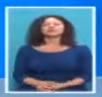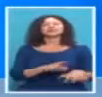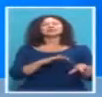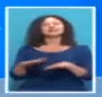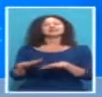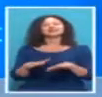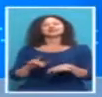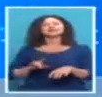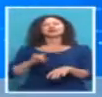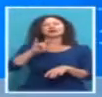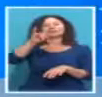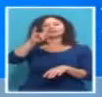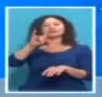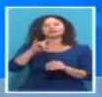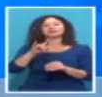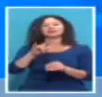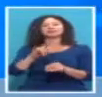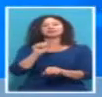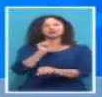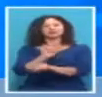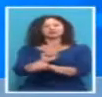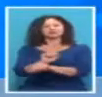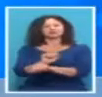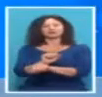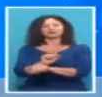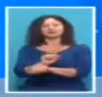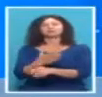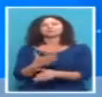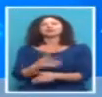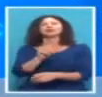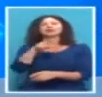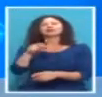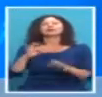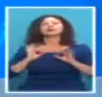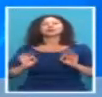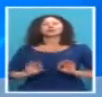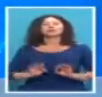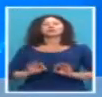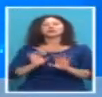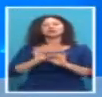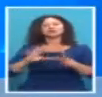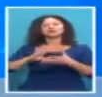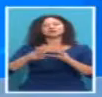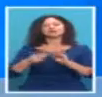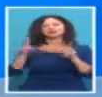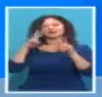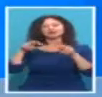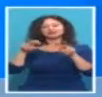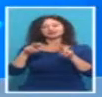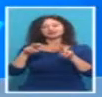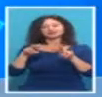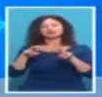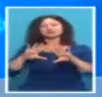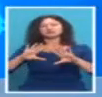Деятельность авиакомпании «Фауна Эйр» приостановлена. Сотрудники транспортной прокуратуры области озвучили результаты расследования